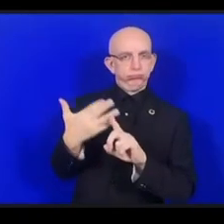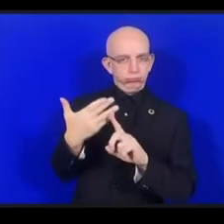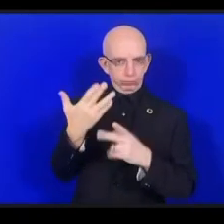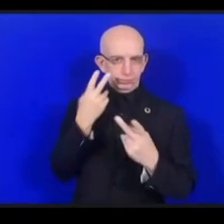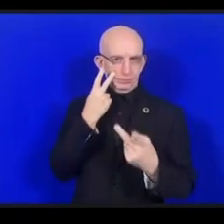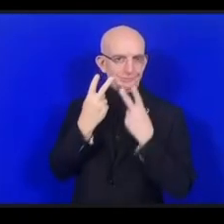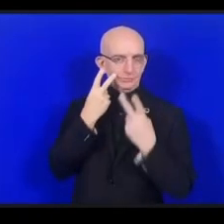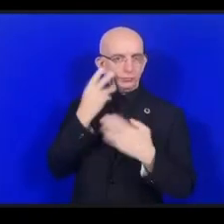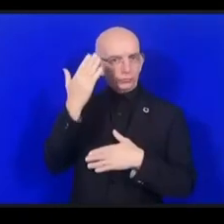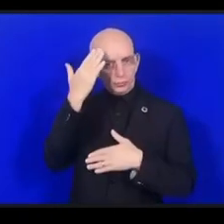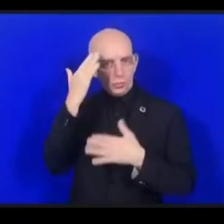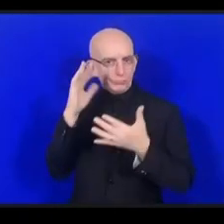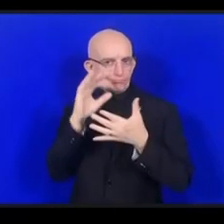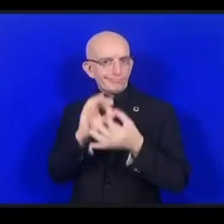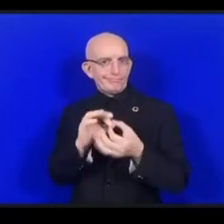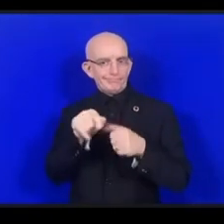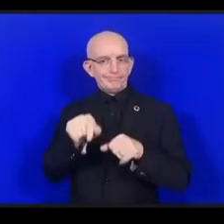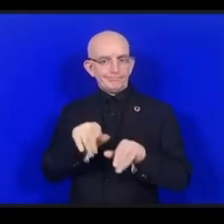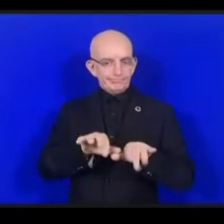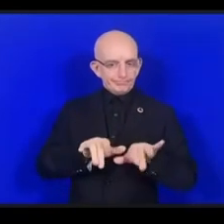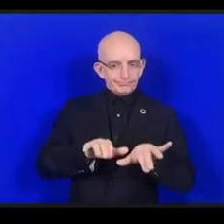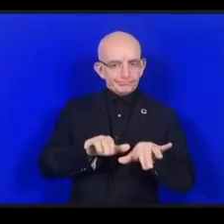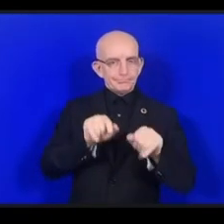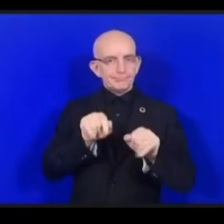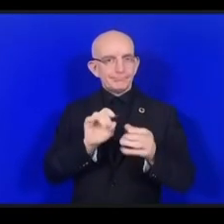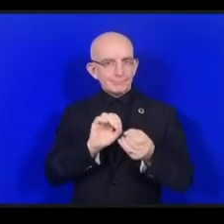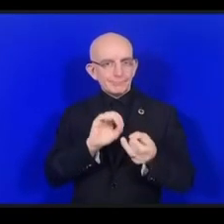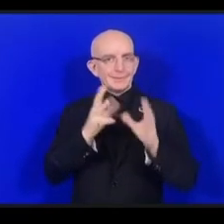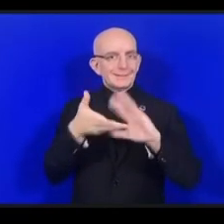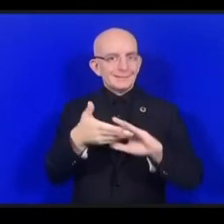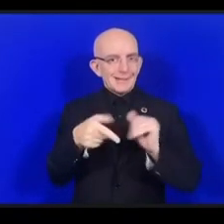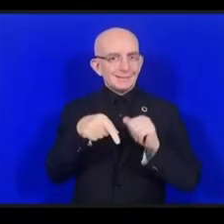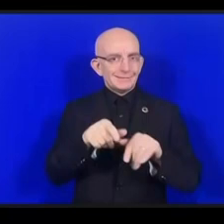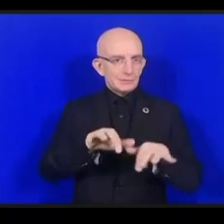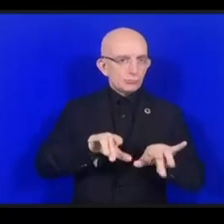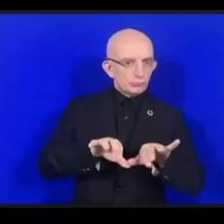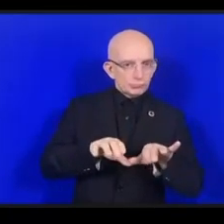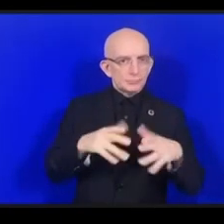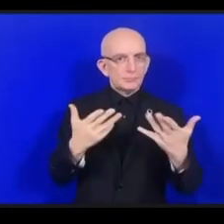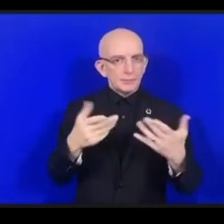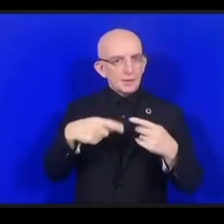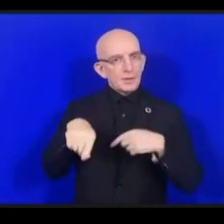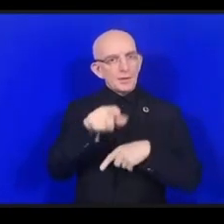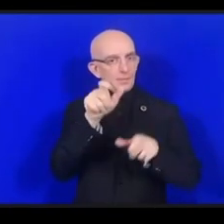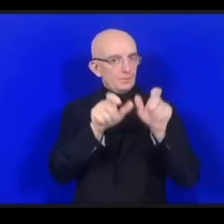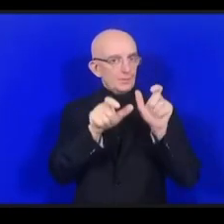经验。那么，人们怎么样从 IoT